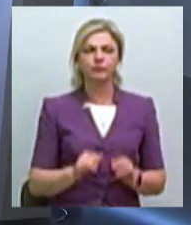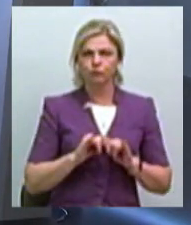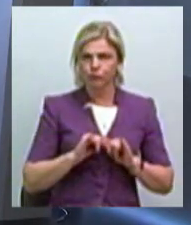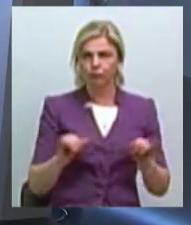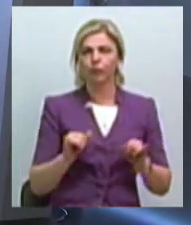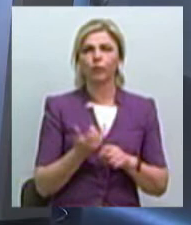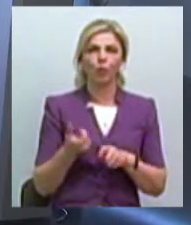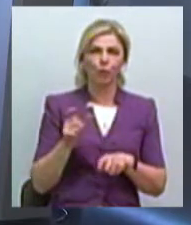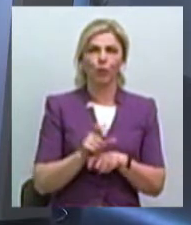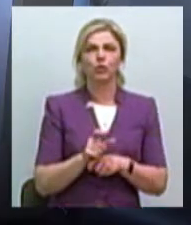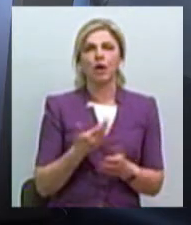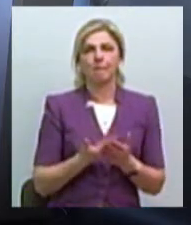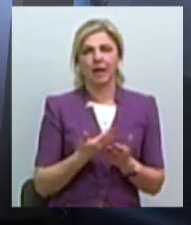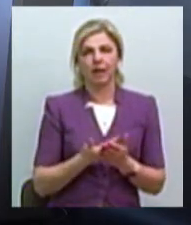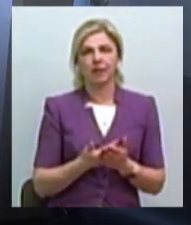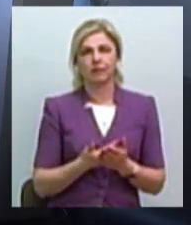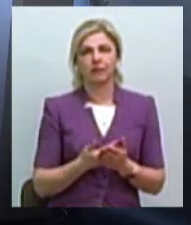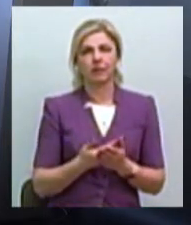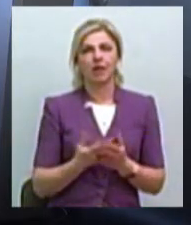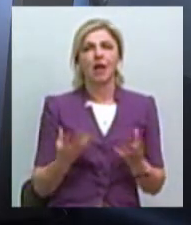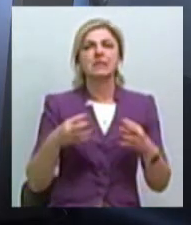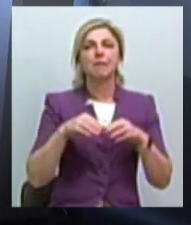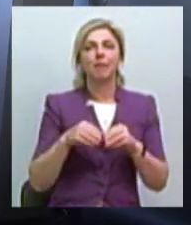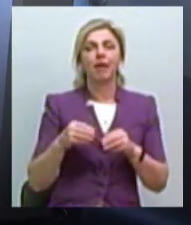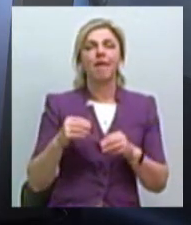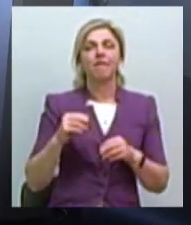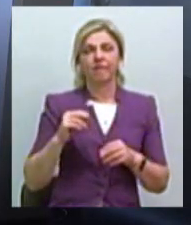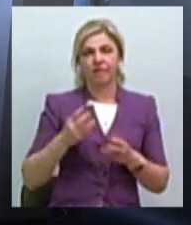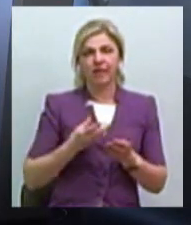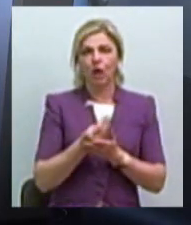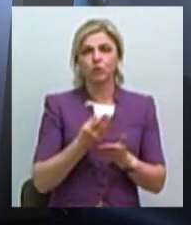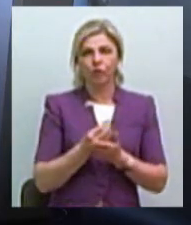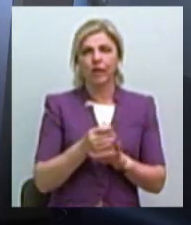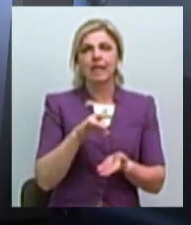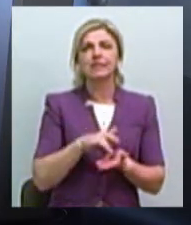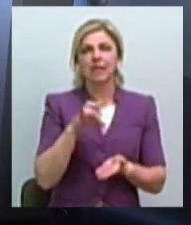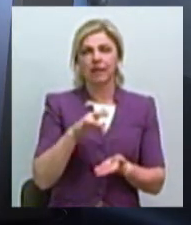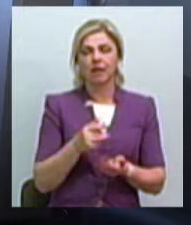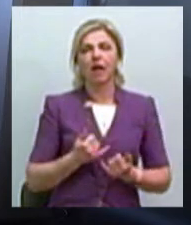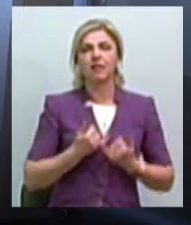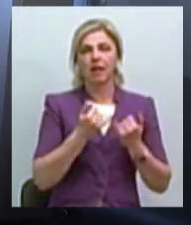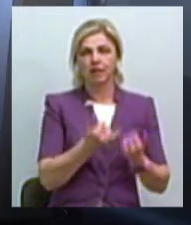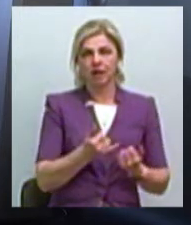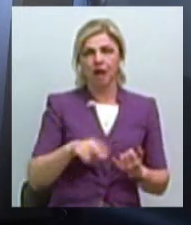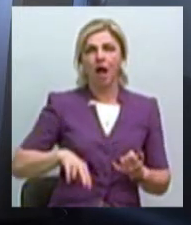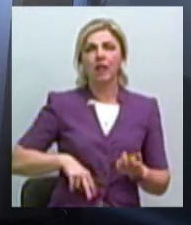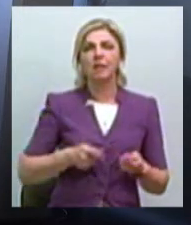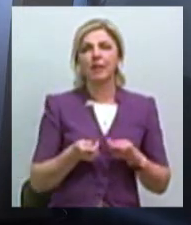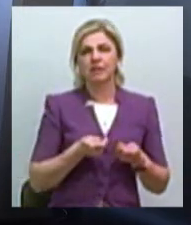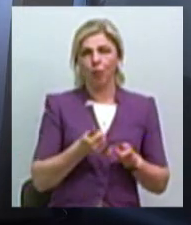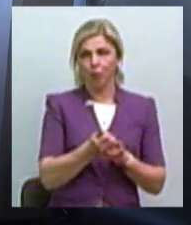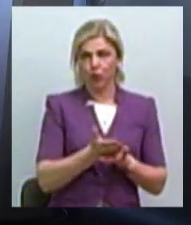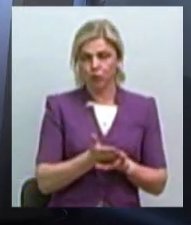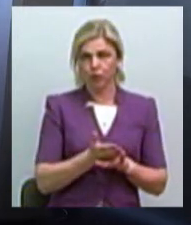Найпоширеніші приклади – це співфінансування ЦНАПів, центрів надання адміністративних послуг, потім